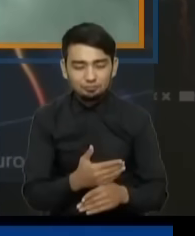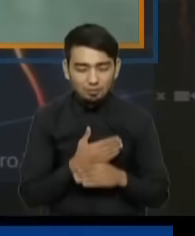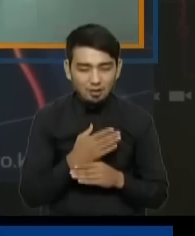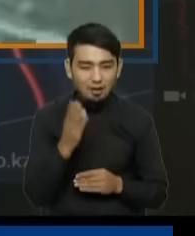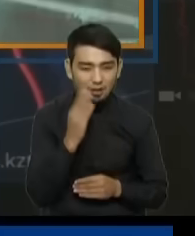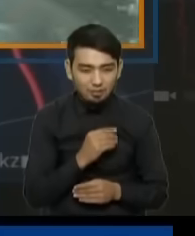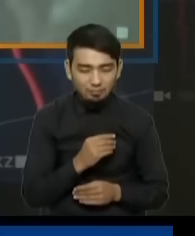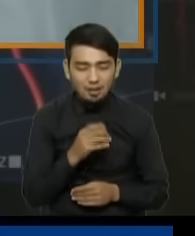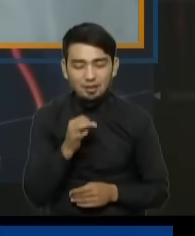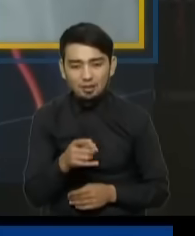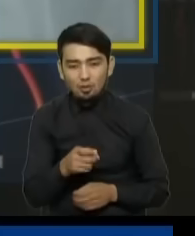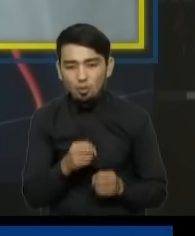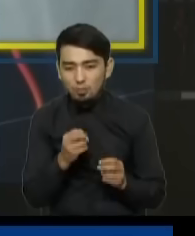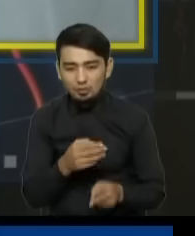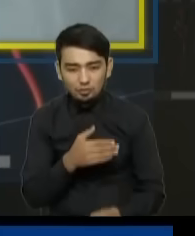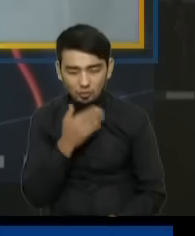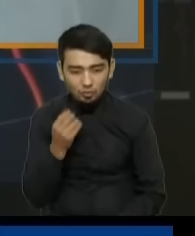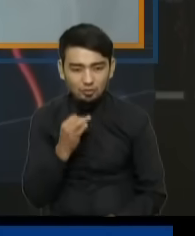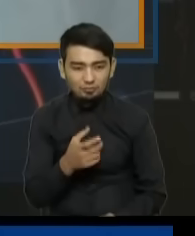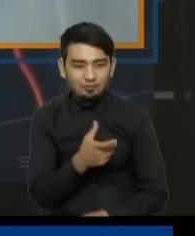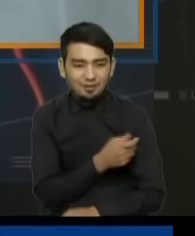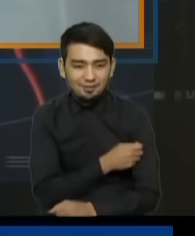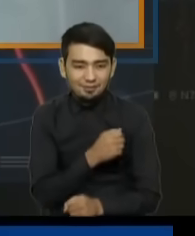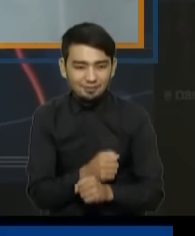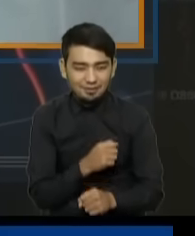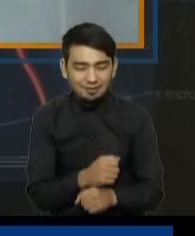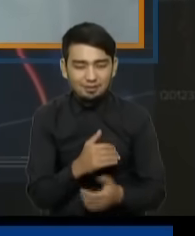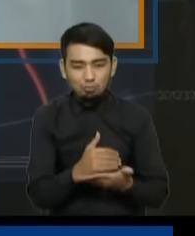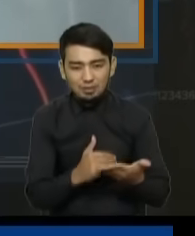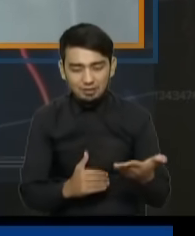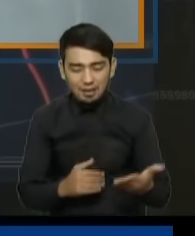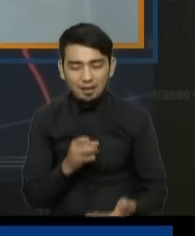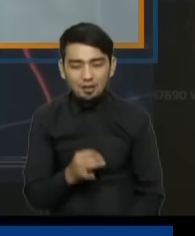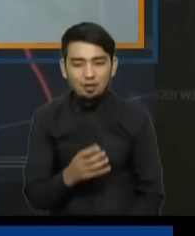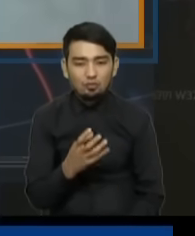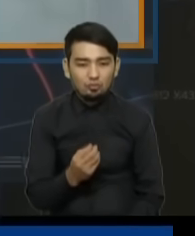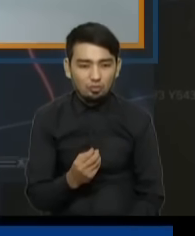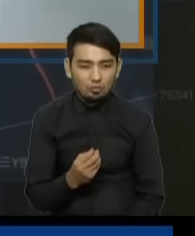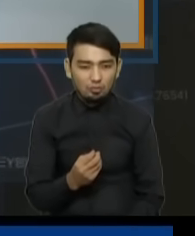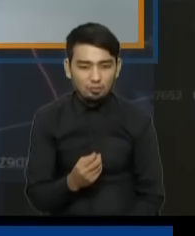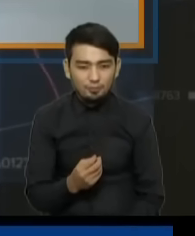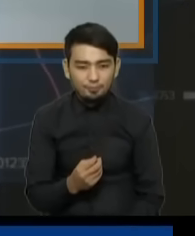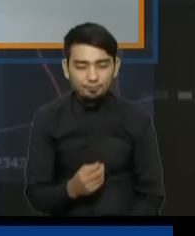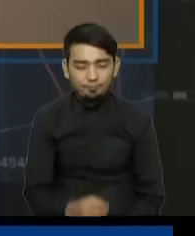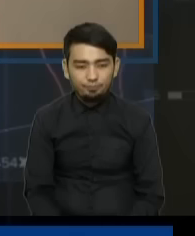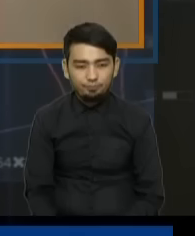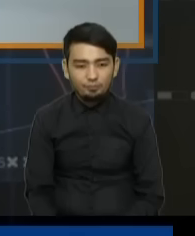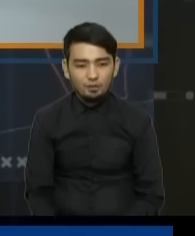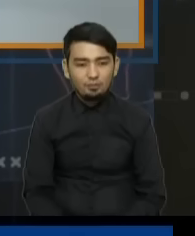үлкен нәтижелі және қауіпсіздігі төмен вакциналардың тізіміне кіреді. Және де енді неге